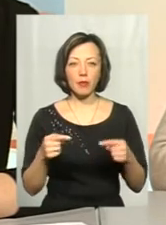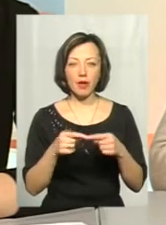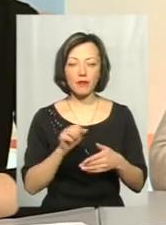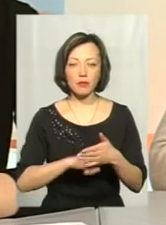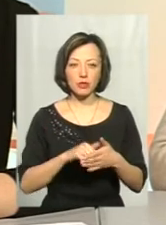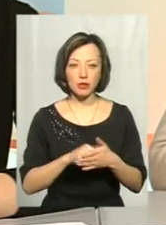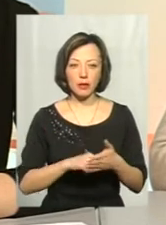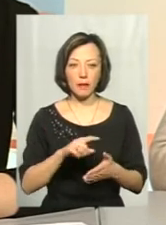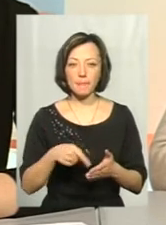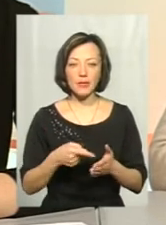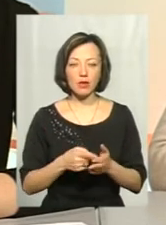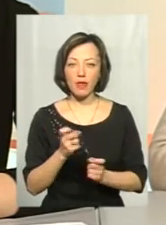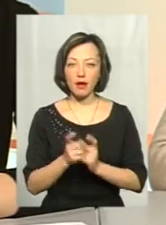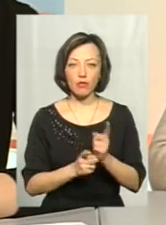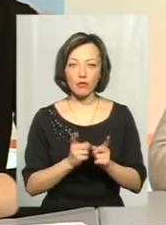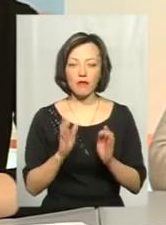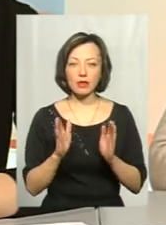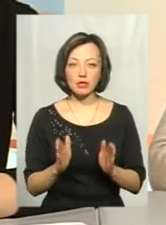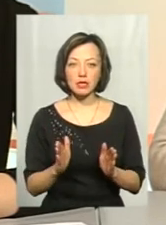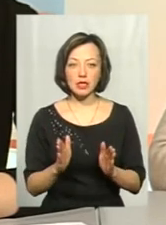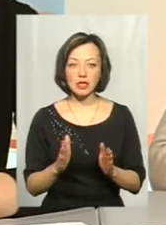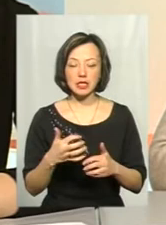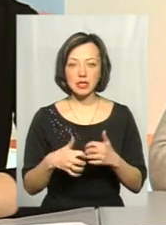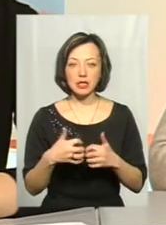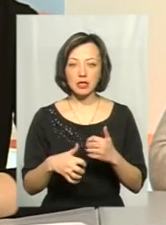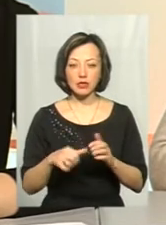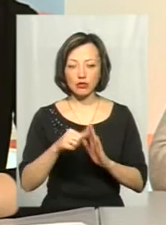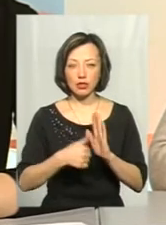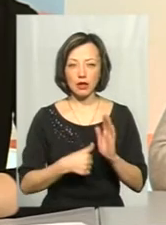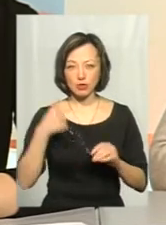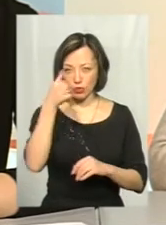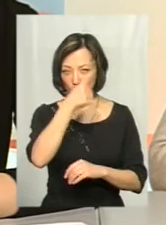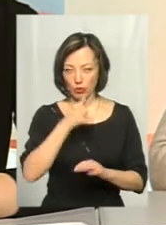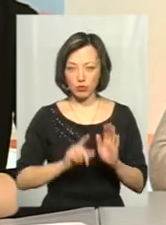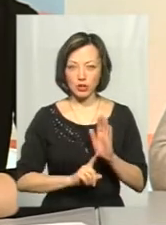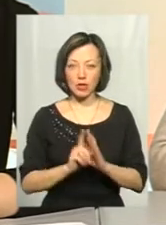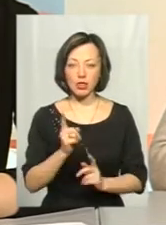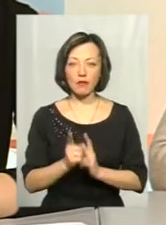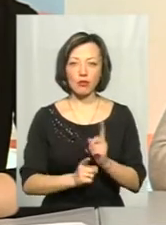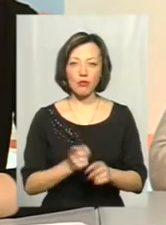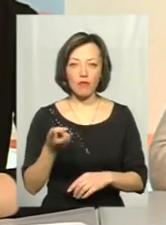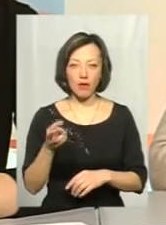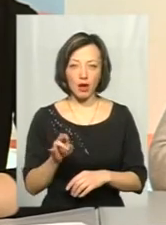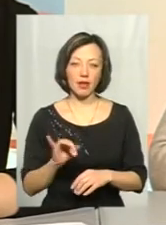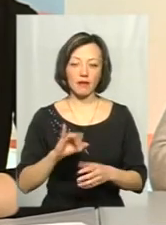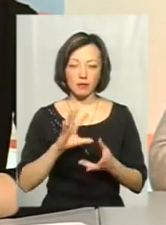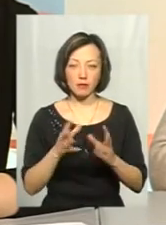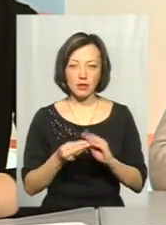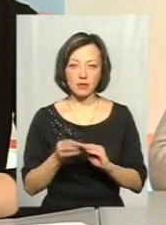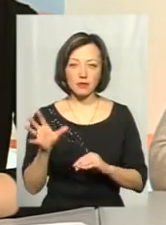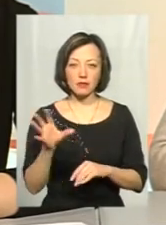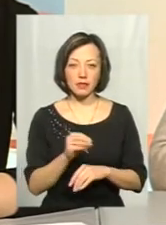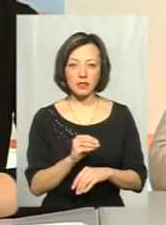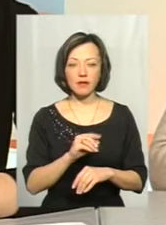місто не реформувало. І тільки із середини 16-го року почалося реформування, і, в принципі, всі,